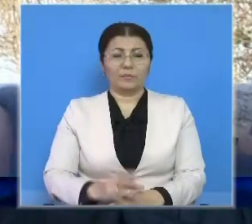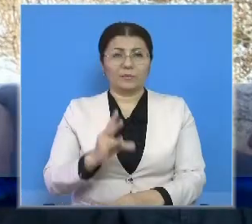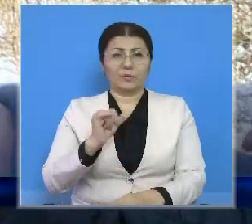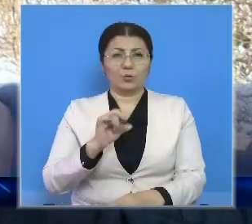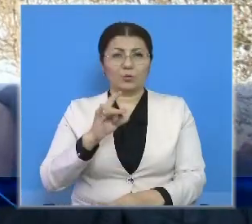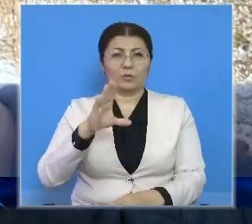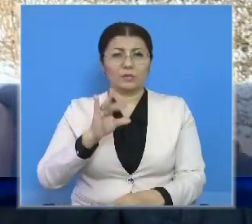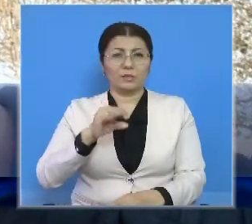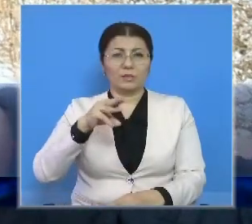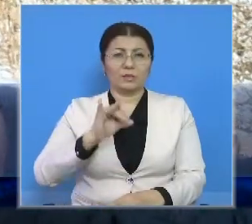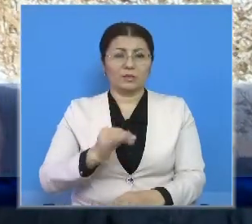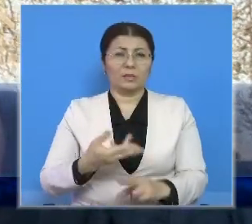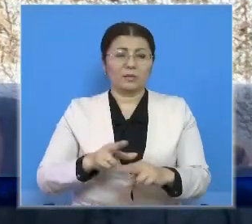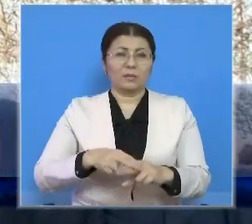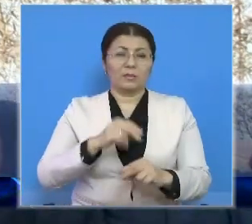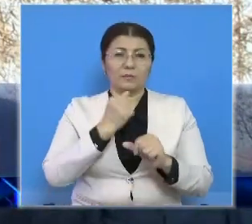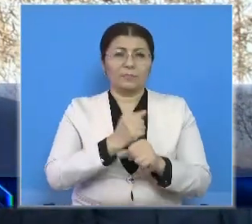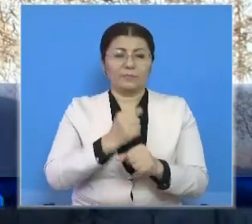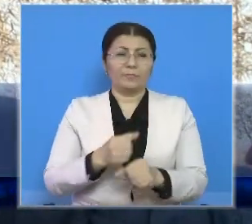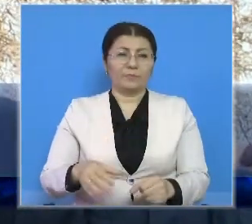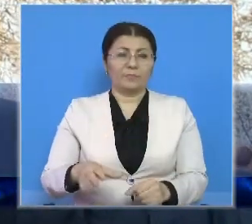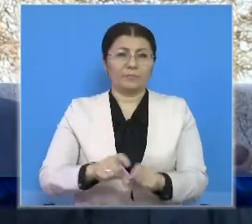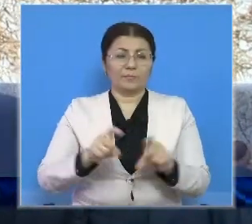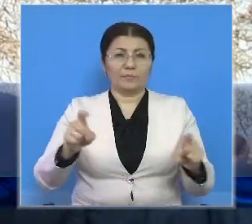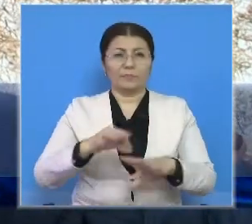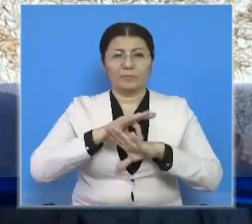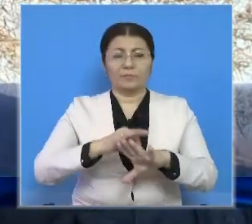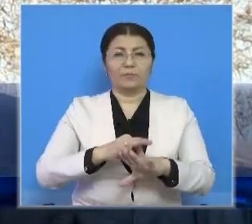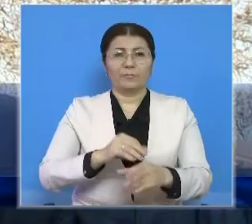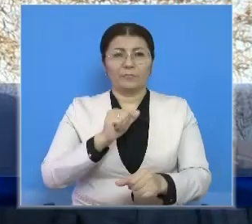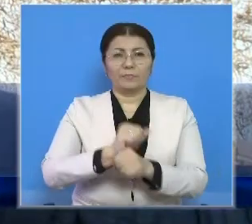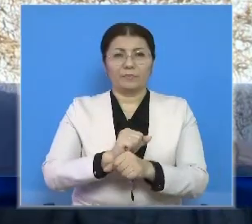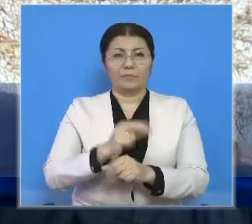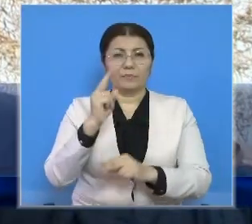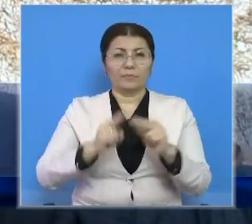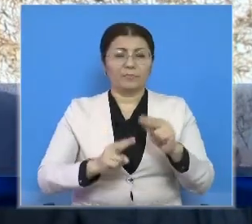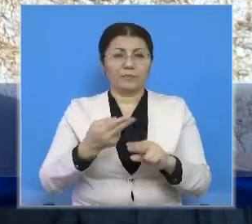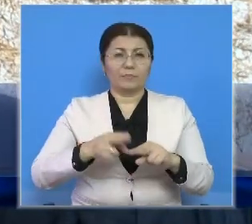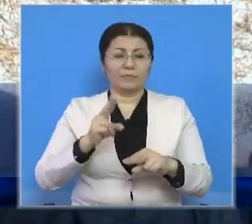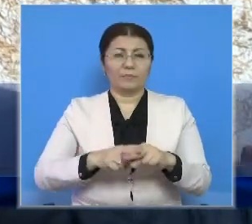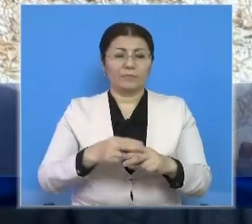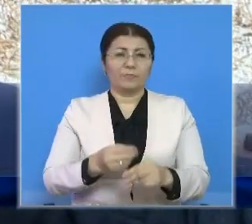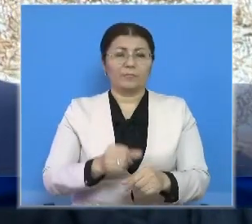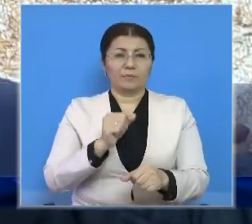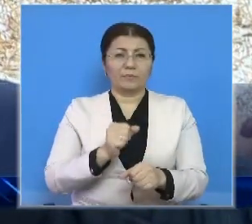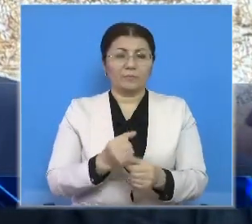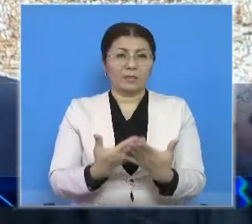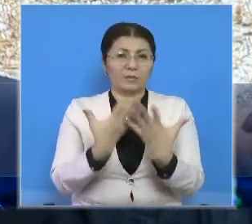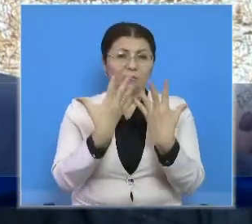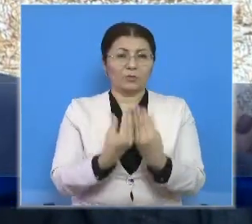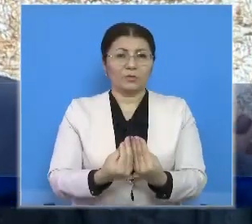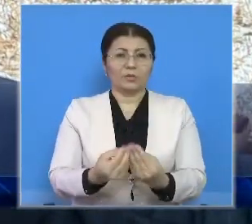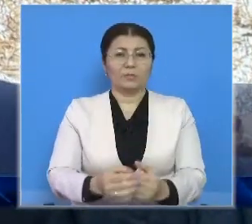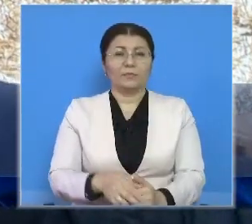Нур-Сити. Данная компания на всех объектах осуществляет задержку по строительству. Данный объект простаивает. На сегодняшний